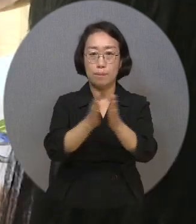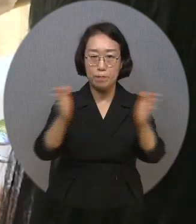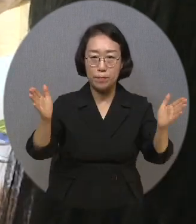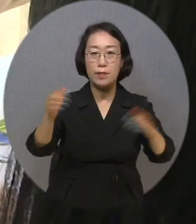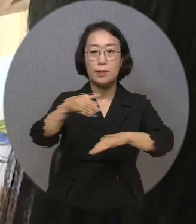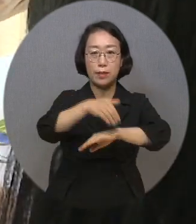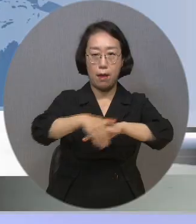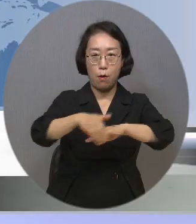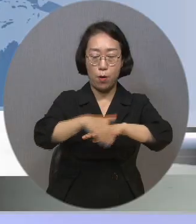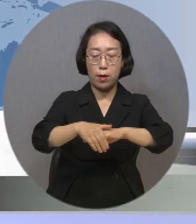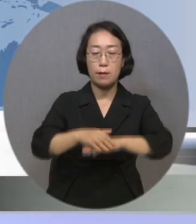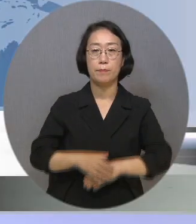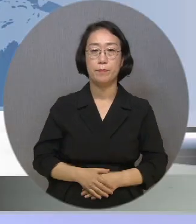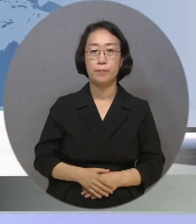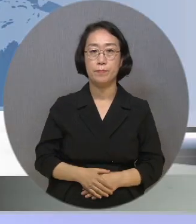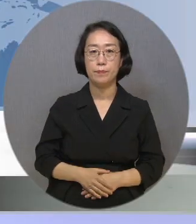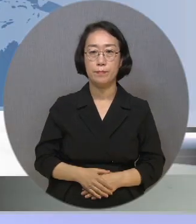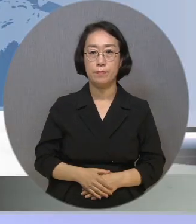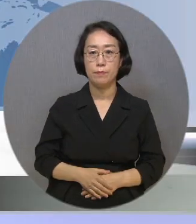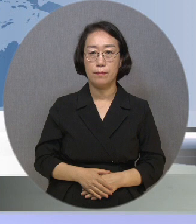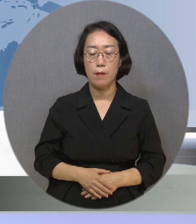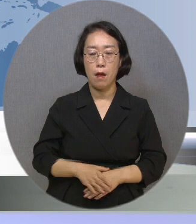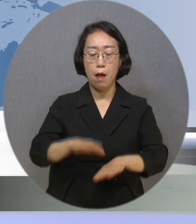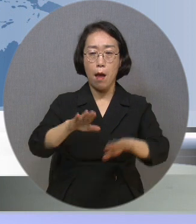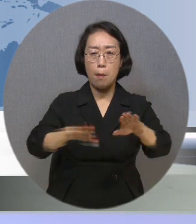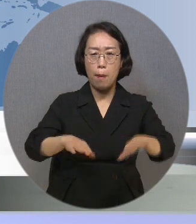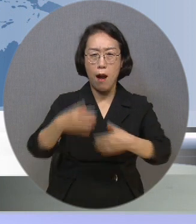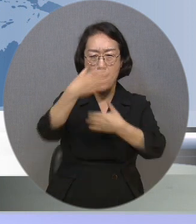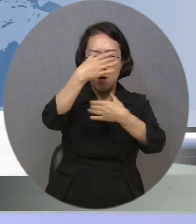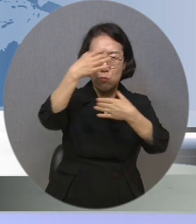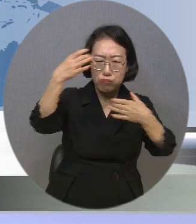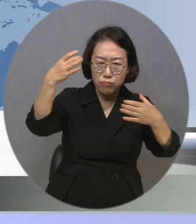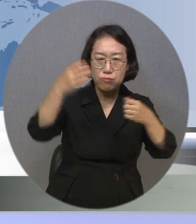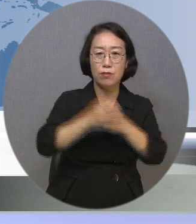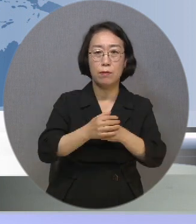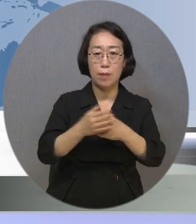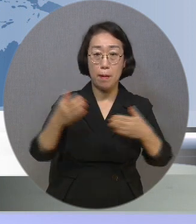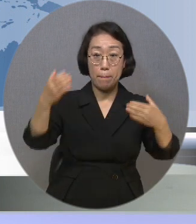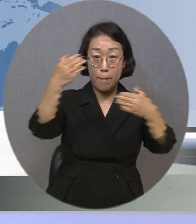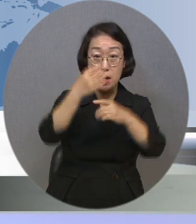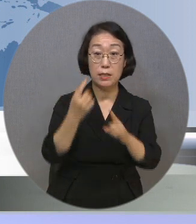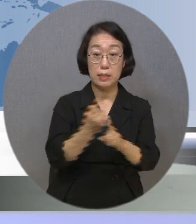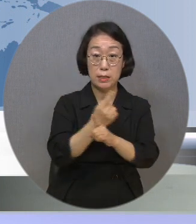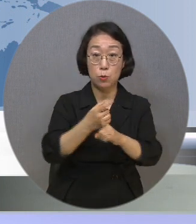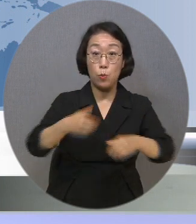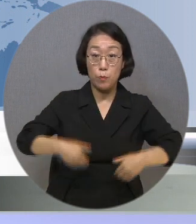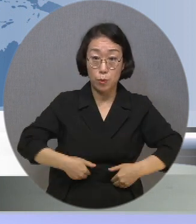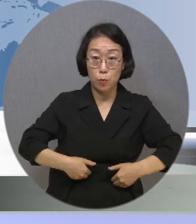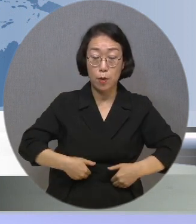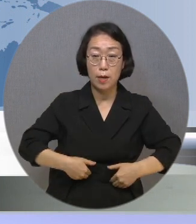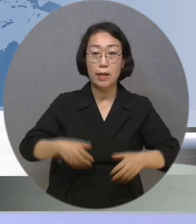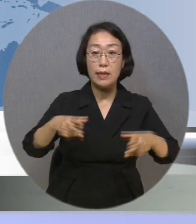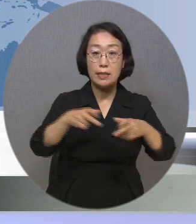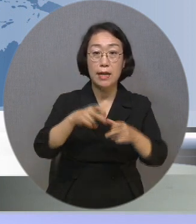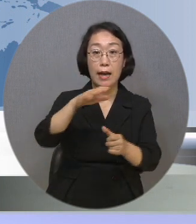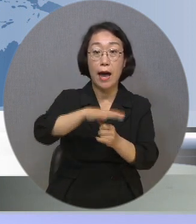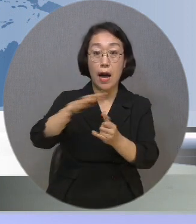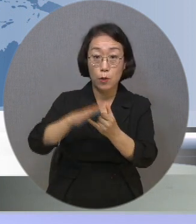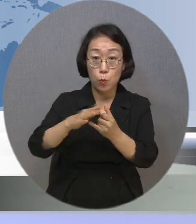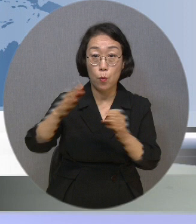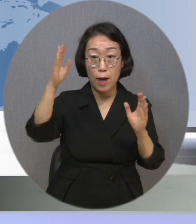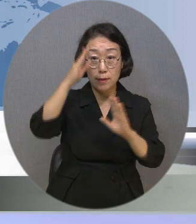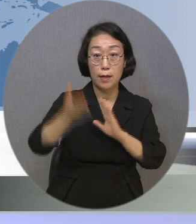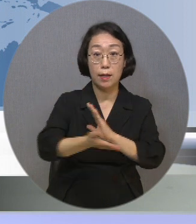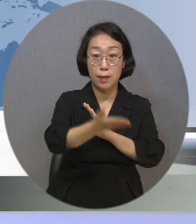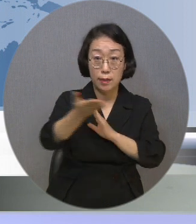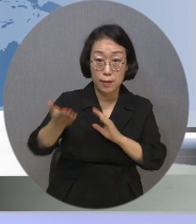예정입니다. 발 변형으로 교정이 필요한 18세 이하 장애 아동들이 신발에 넣어 사용하는 발